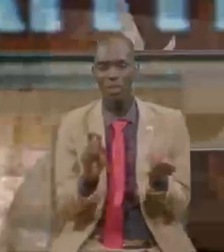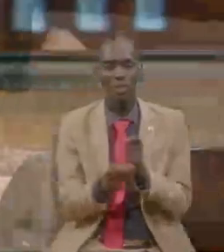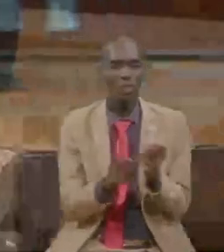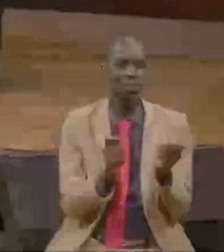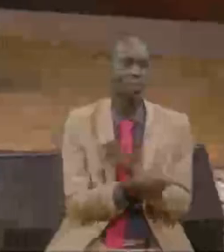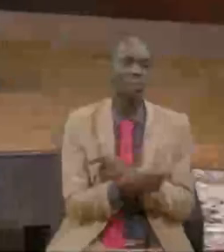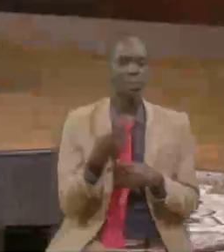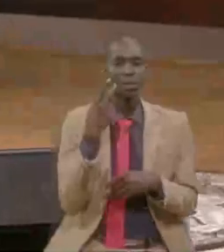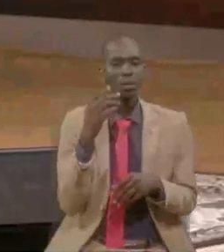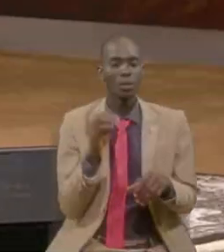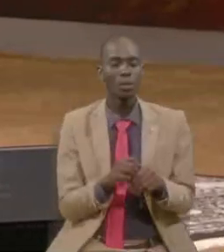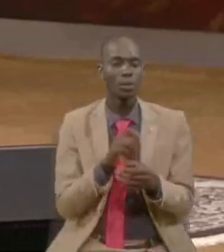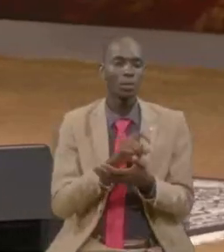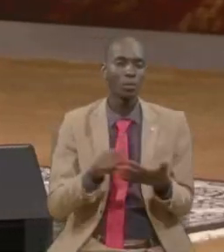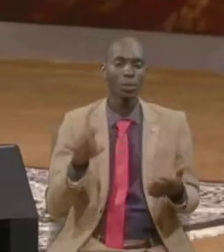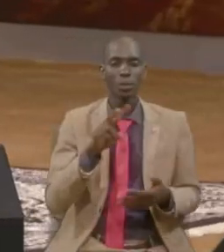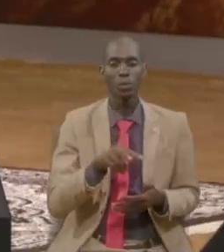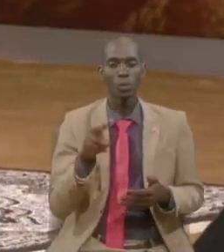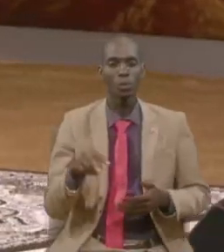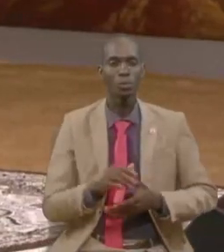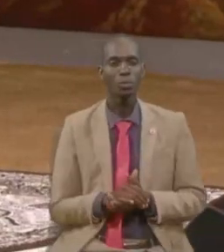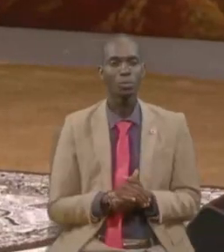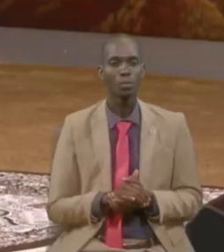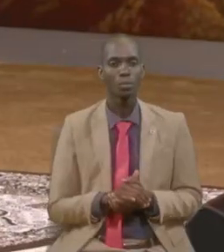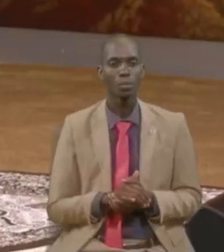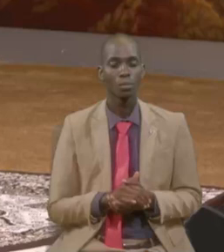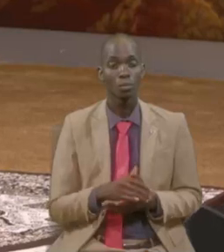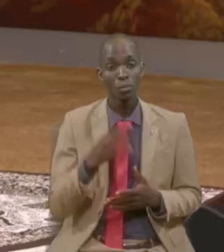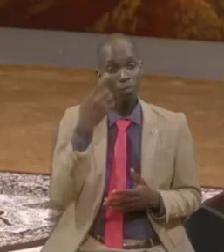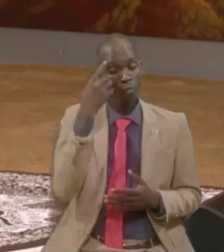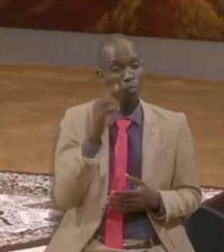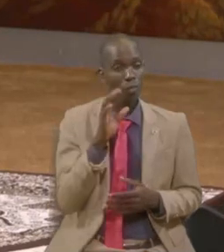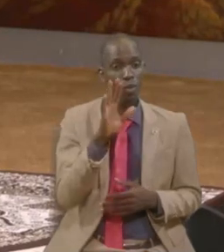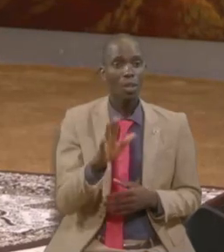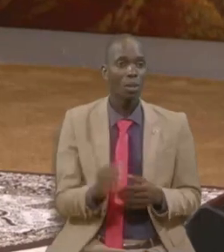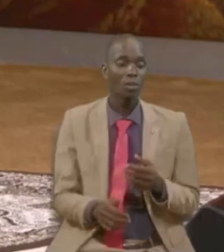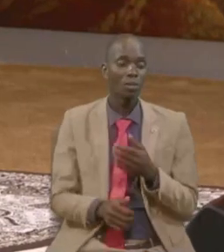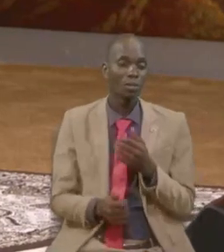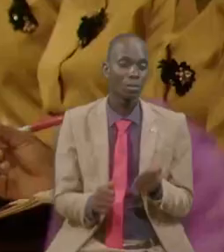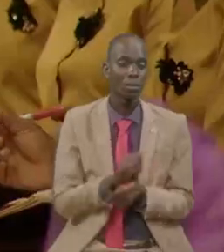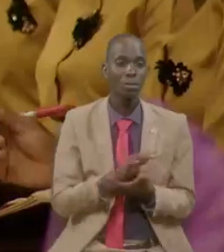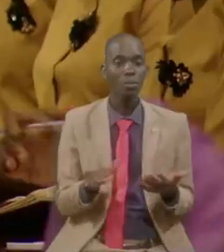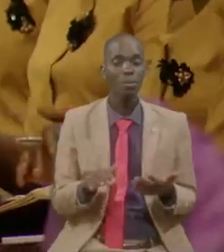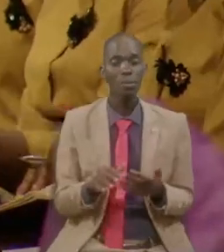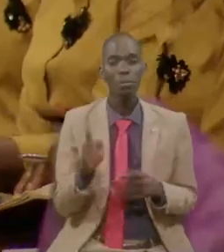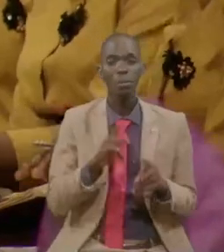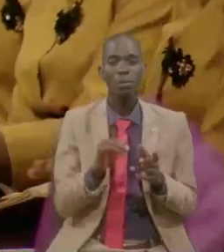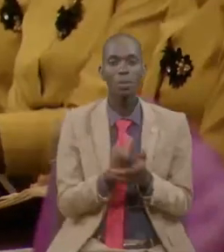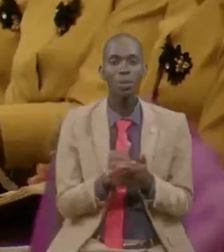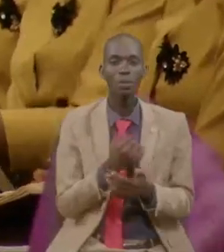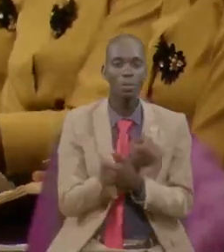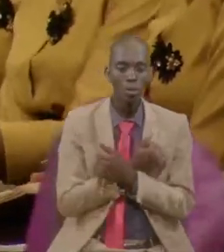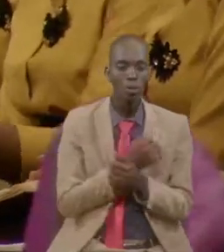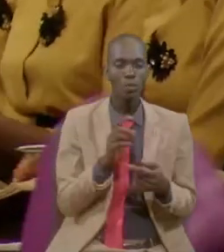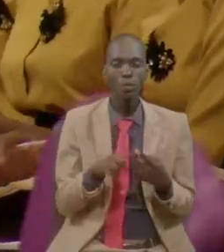dit au verset 22. 22 dit, car soudain leur ruine, ceux qui se donnent au changement, ceux qui sont comme